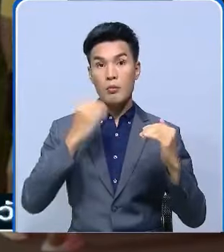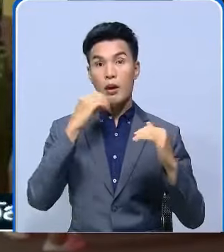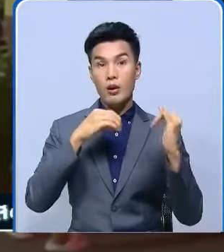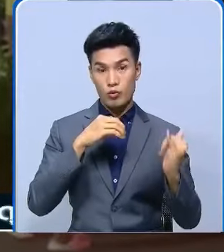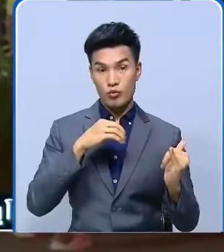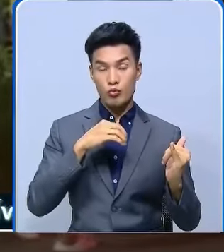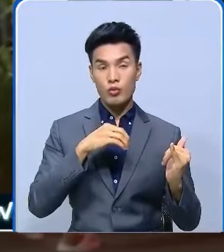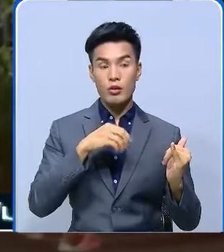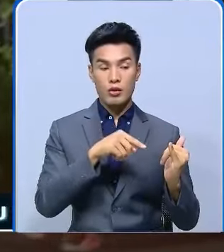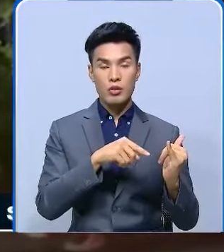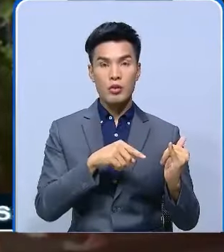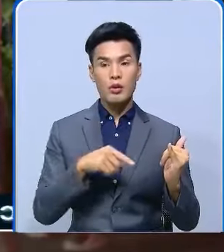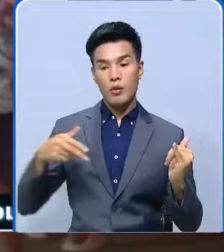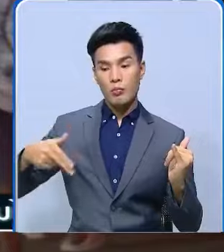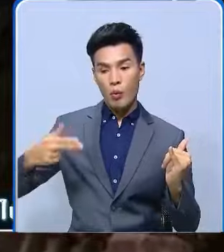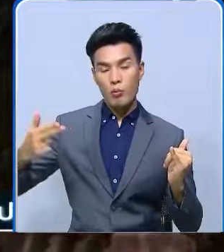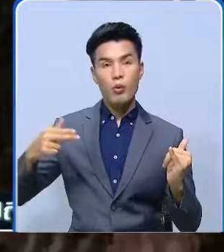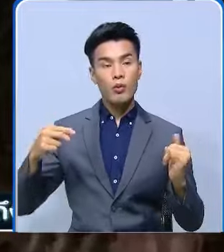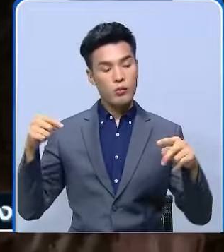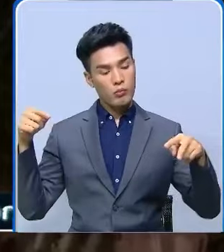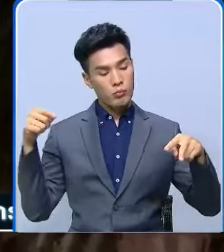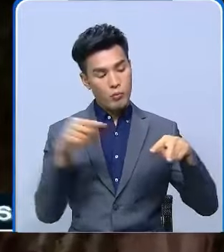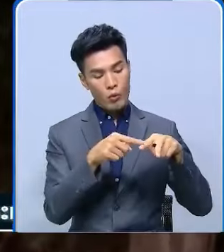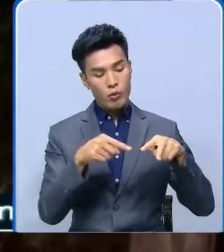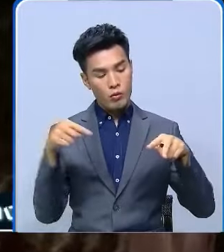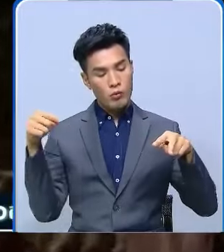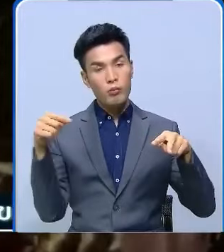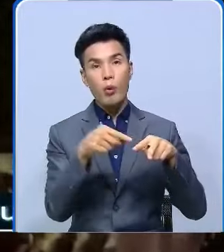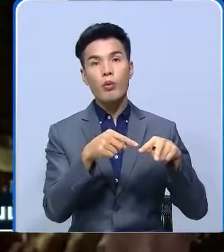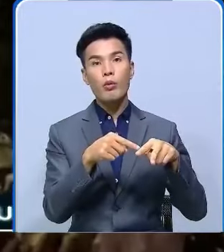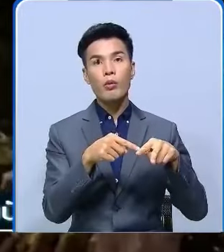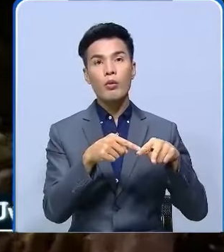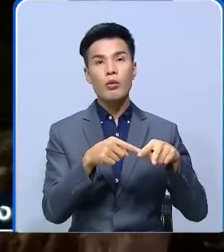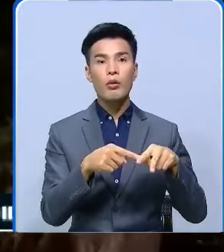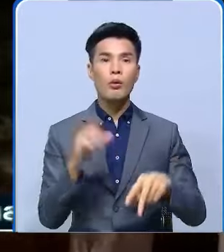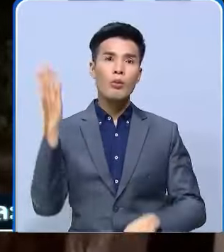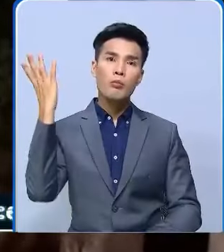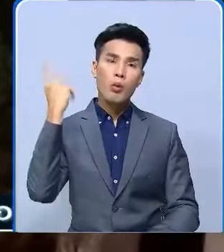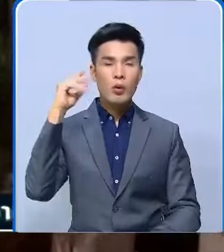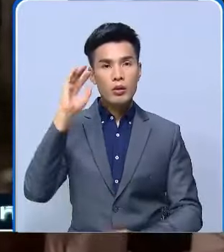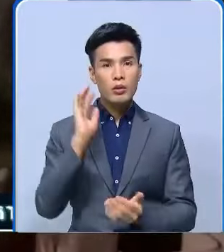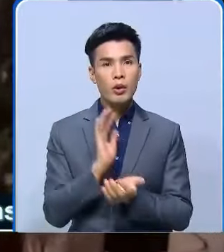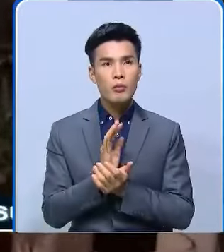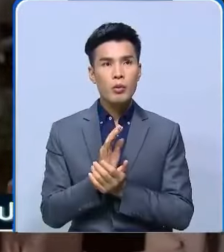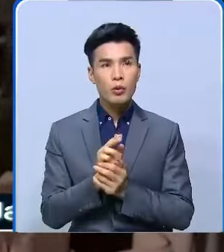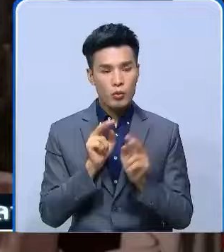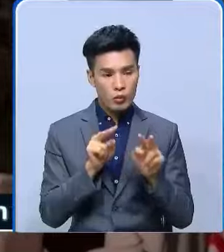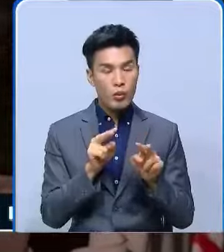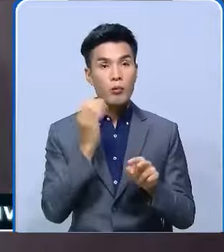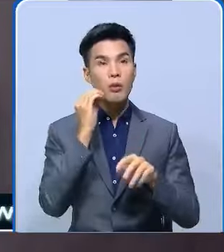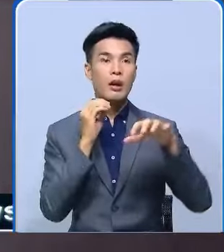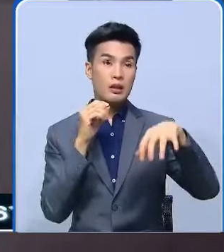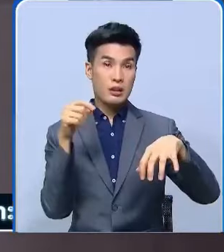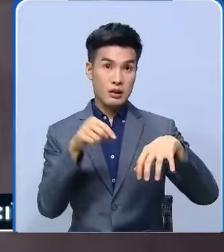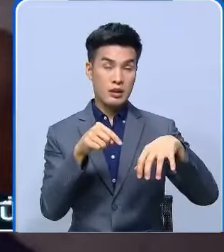ที่ขาซ้ายกับส้นเท้าเมื่อกลางดึกเมื่อคืนนี้ตำรวจสพเมืองสมุทรสงครามก็ได้รับแจ้งเหตุยิงกันในบ้านที่บางขันแตกอ